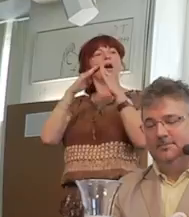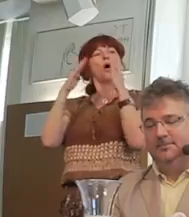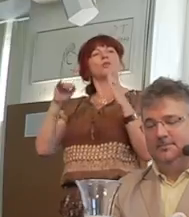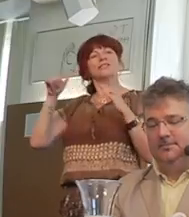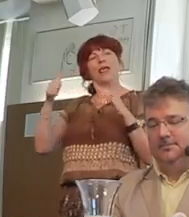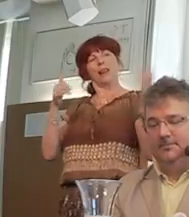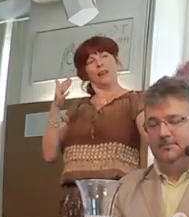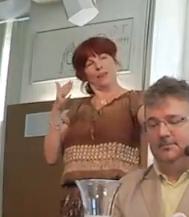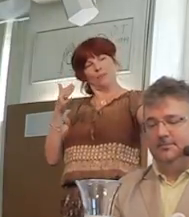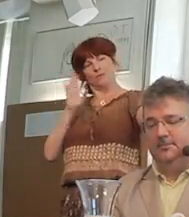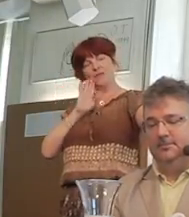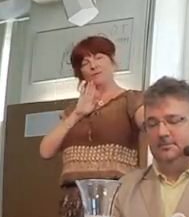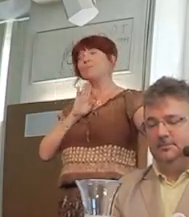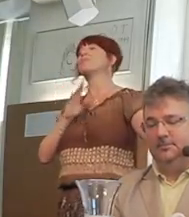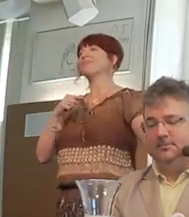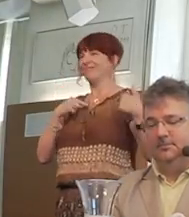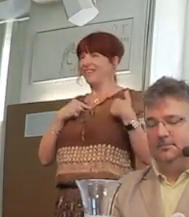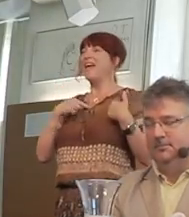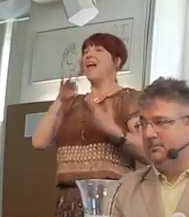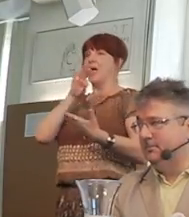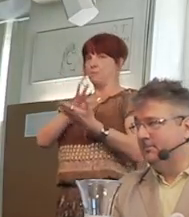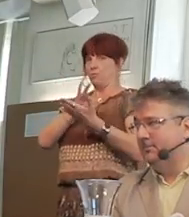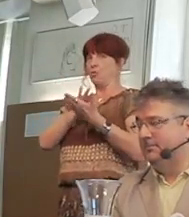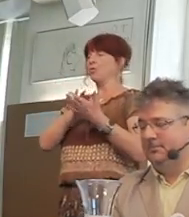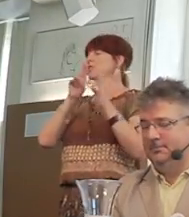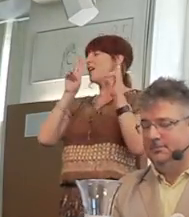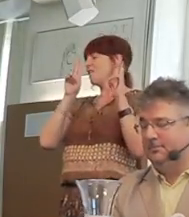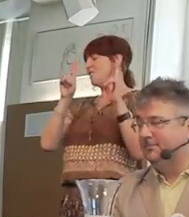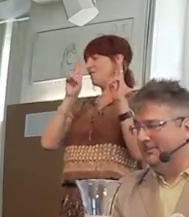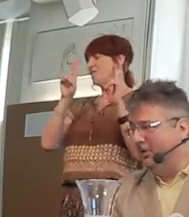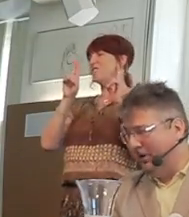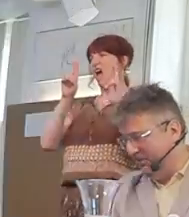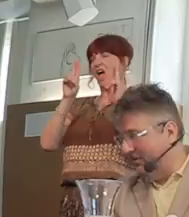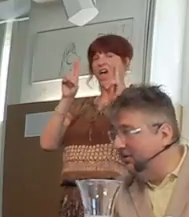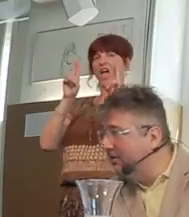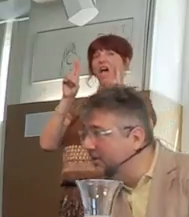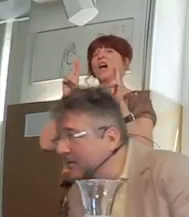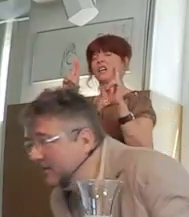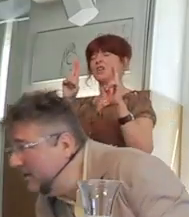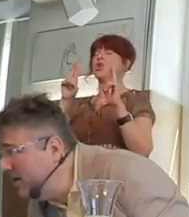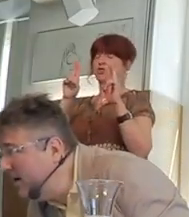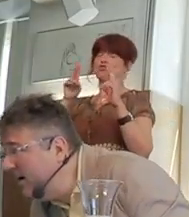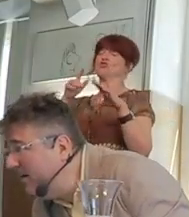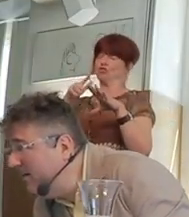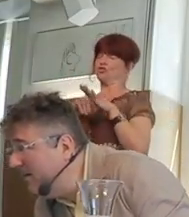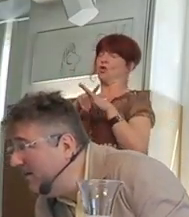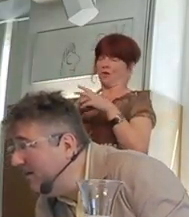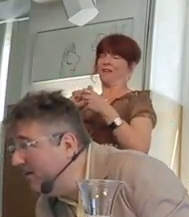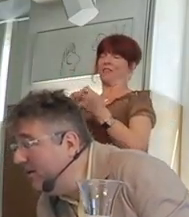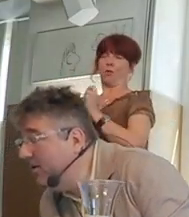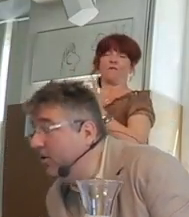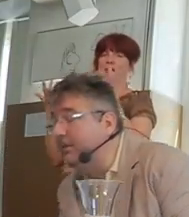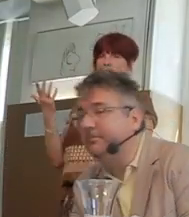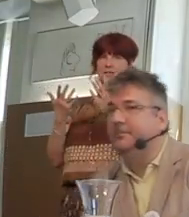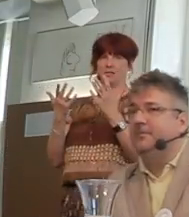ich glaube, ein Punkt, der tatsächlich für Veränderung immer sehr hinderlich ist, ist eben